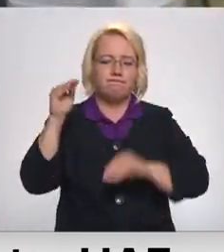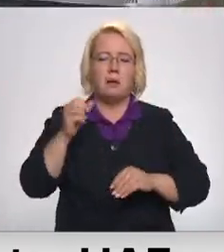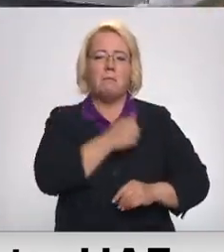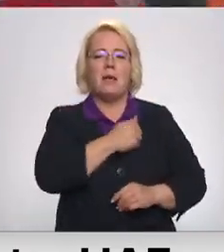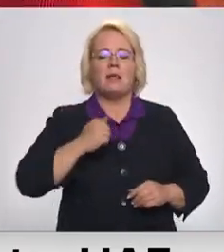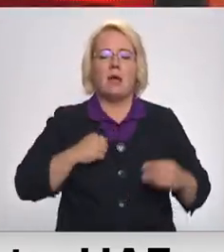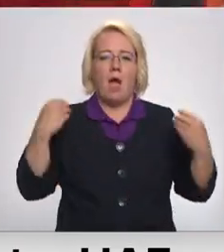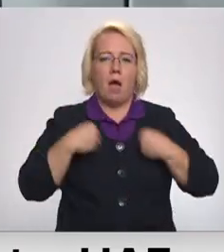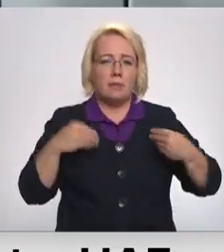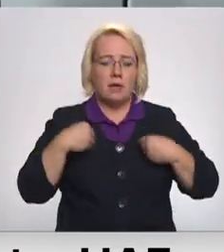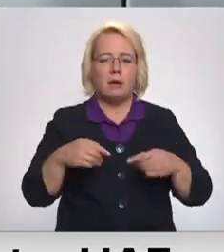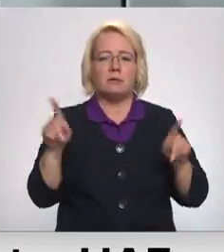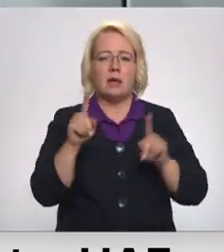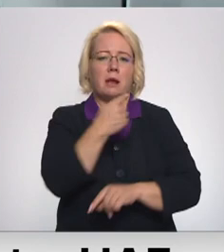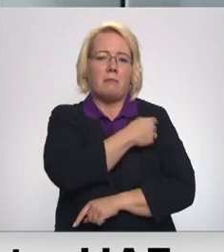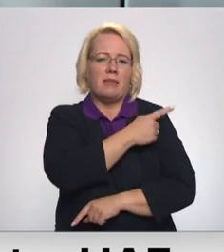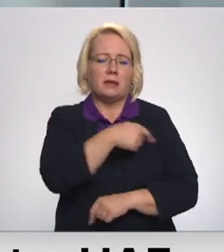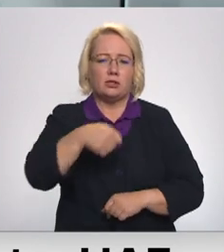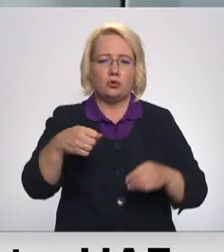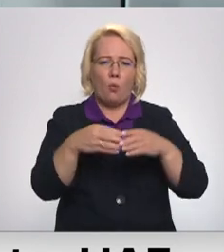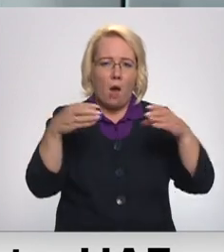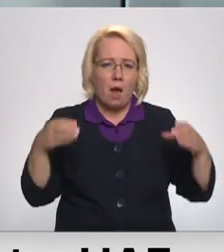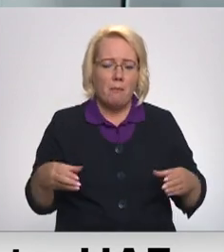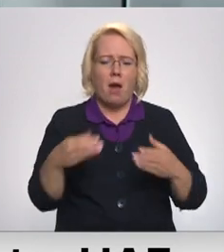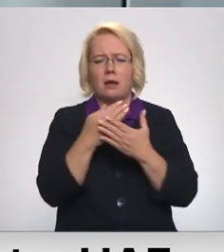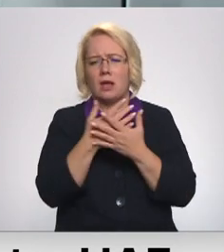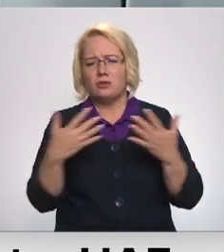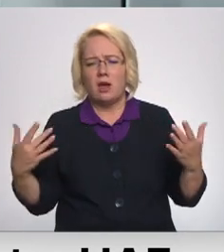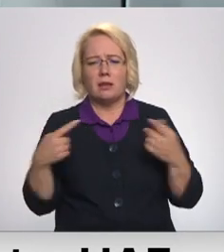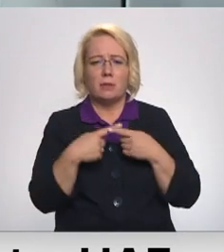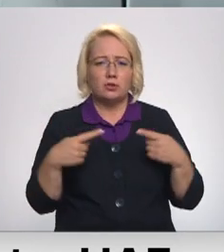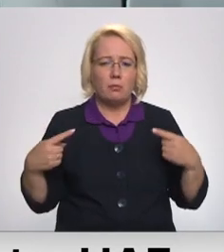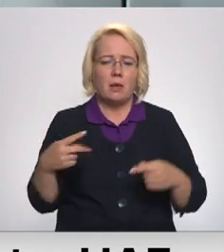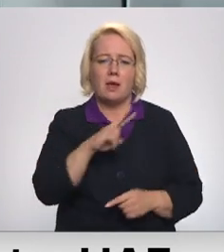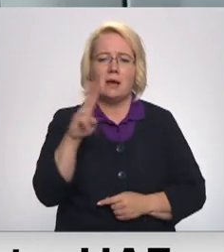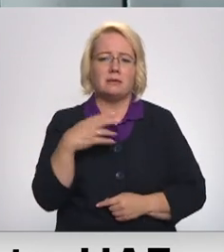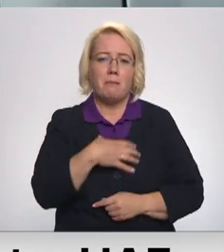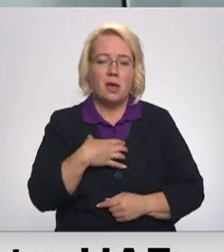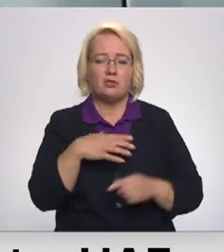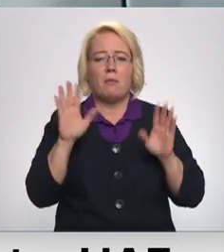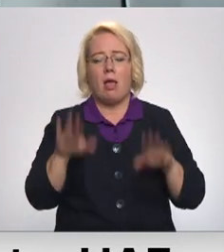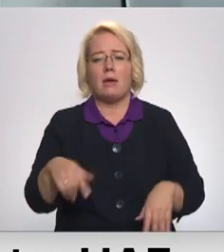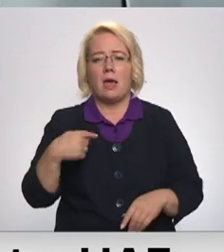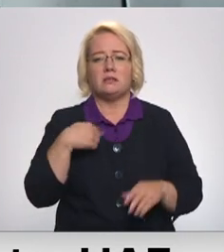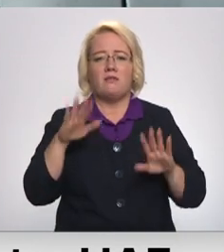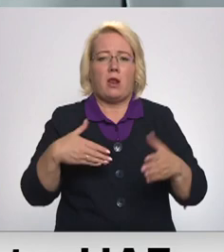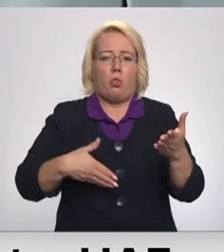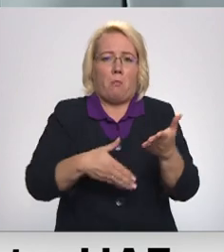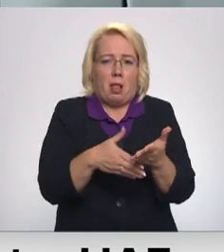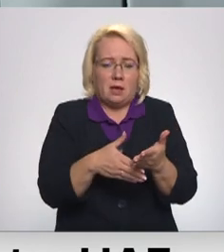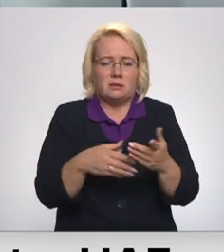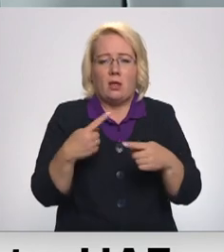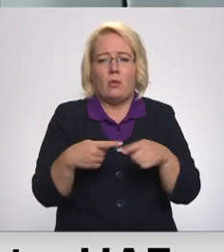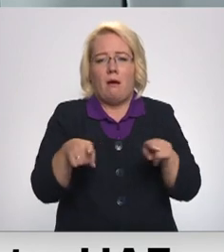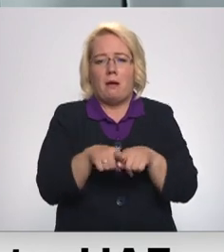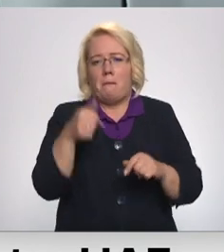apģērbu. Protams, ir medicīniskas somas ar medicīniskiem visādiem instrumentiem, kas nepieciešami, lai es varu palīdzēt un arī,